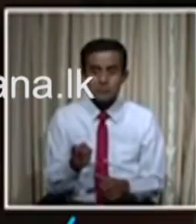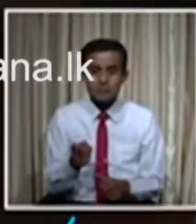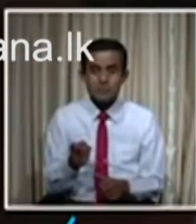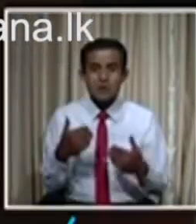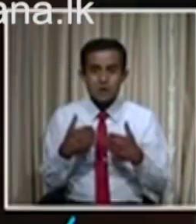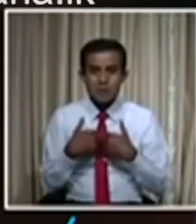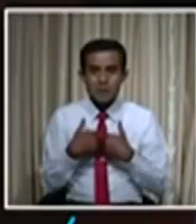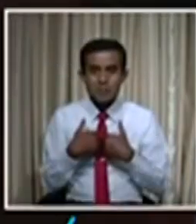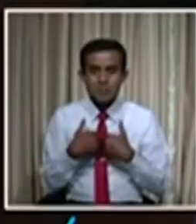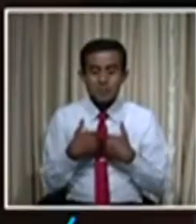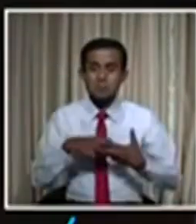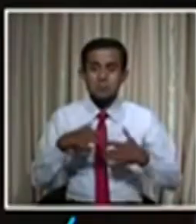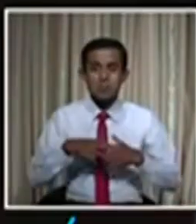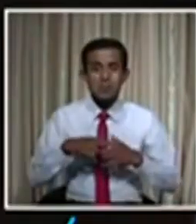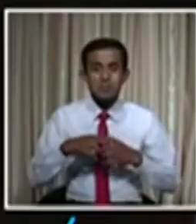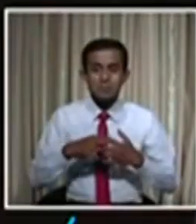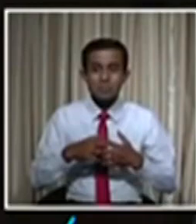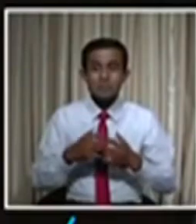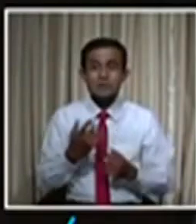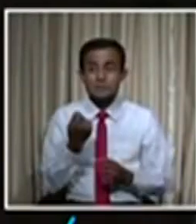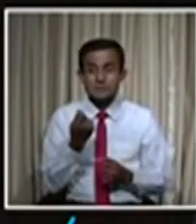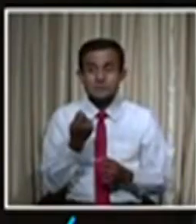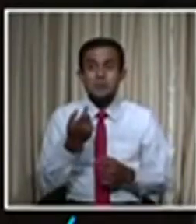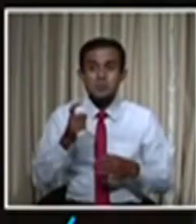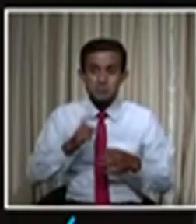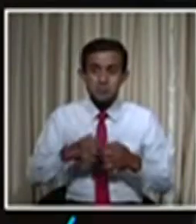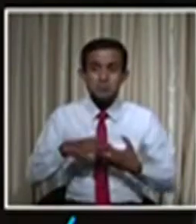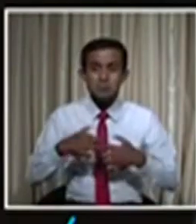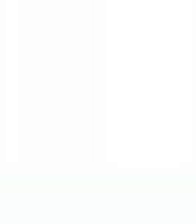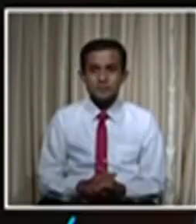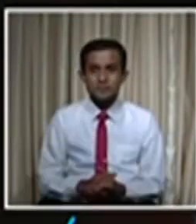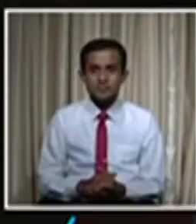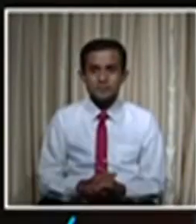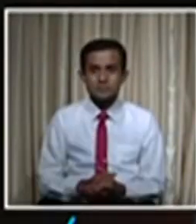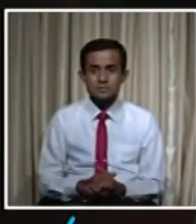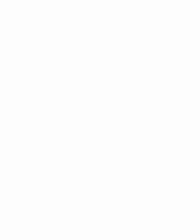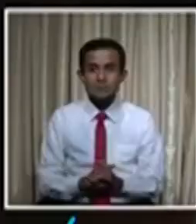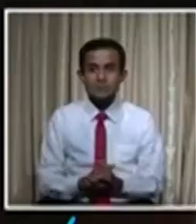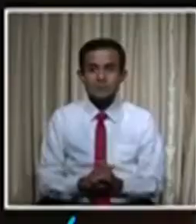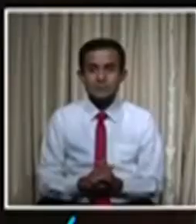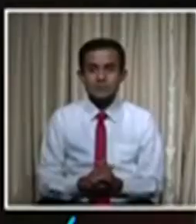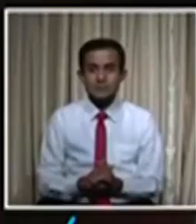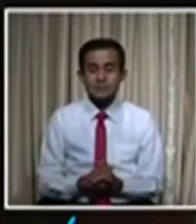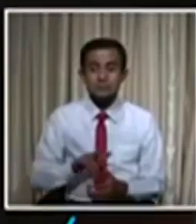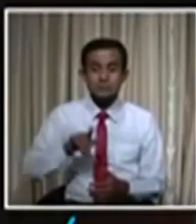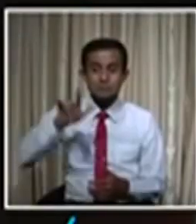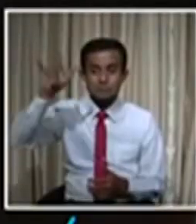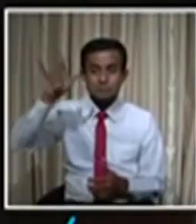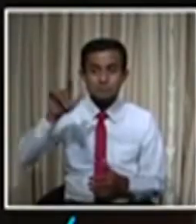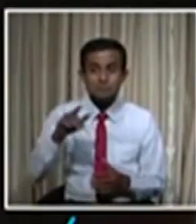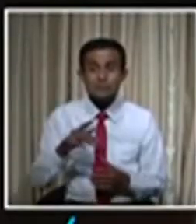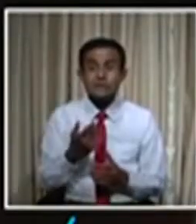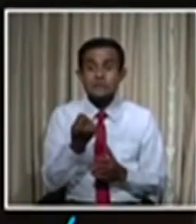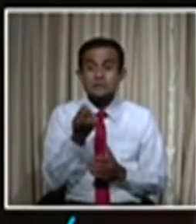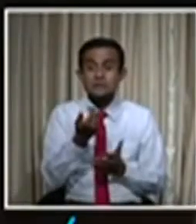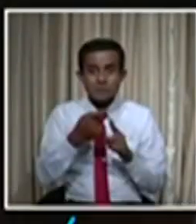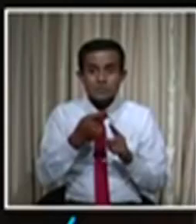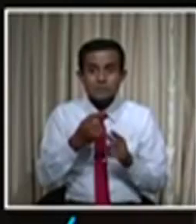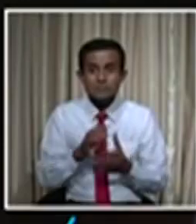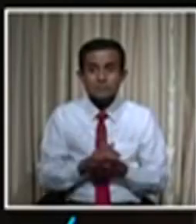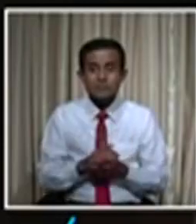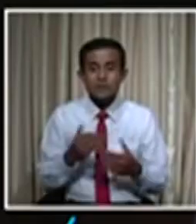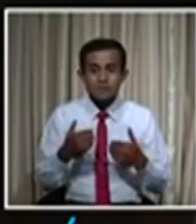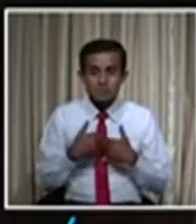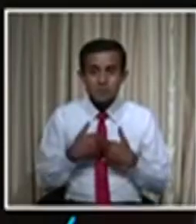අපි විශාල මුදල් අල්බුදයකට පත් වෙලා තියෙනවා ඒ වගේම විදේශ සංචිත පිළිබඳවත්